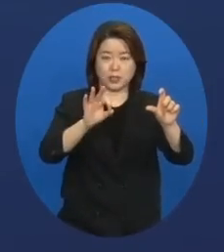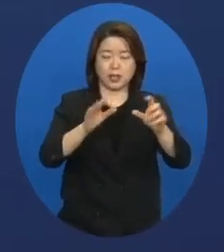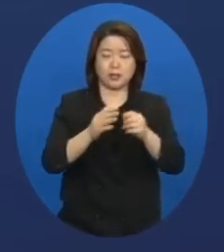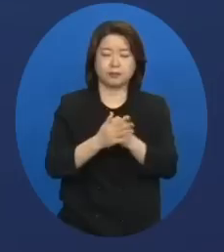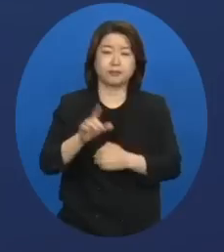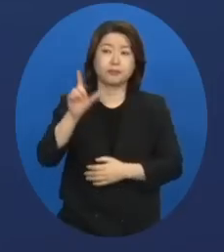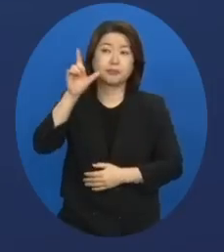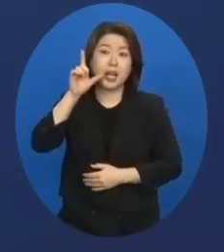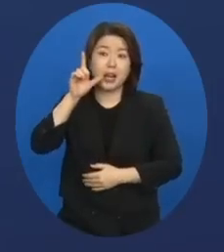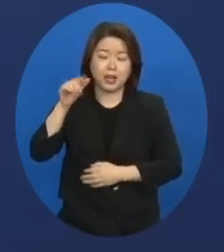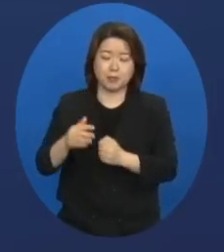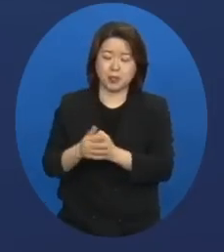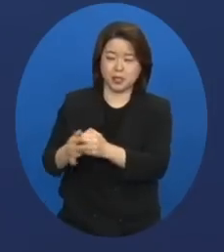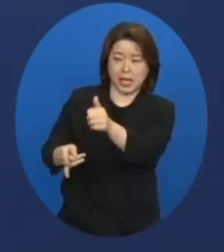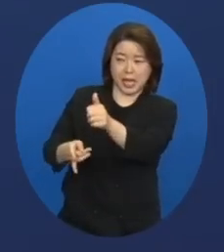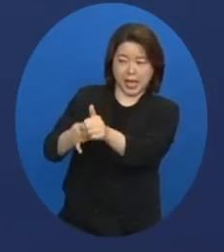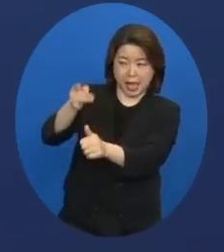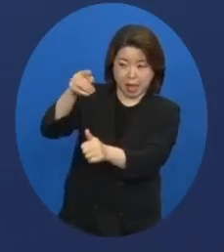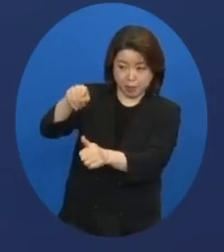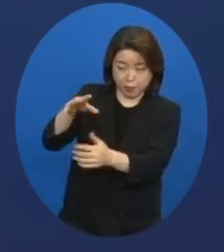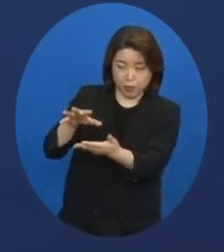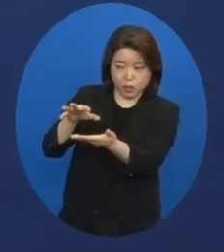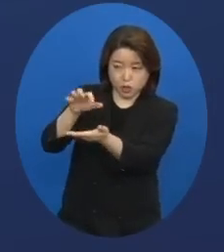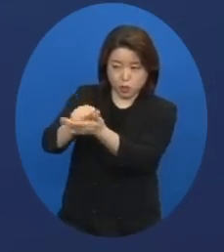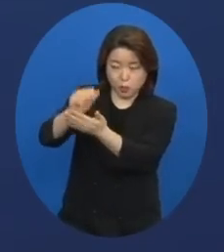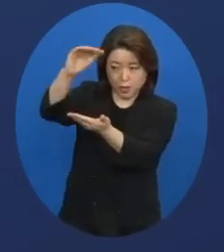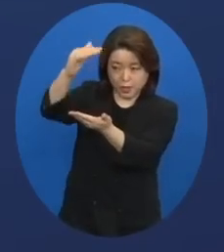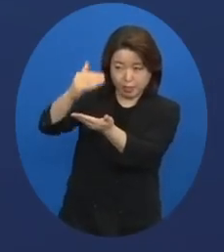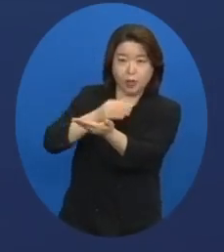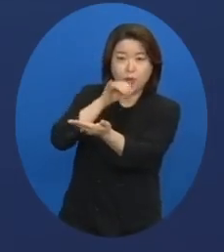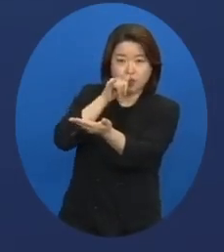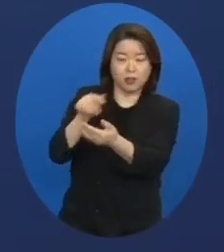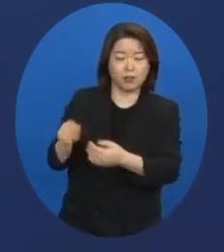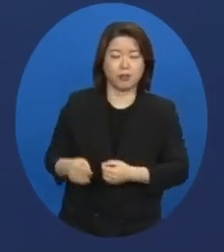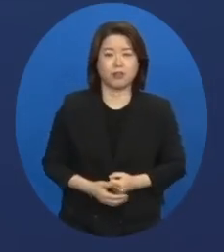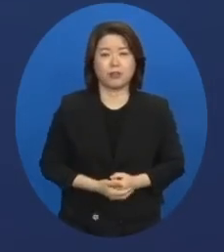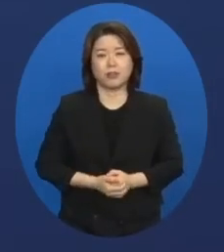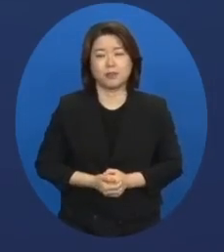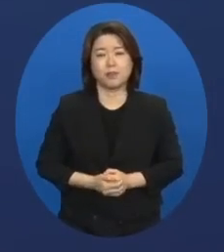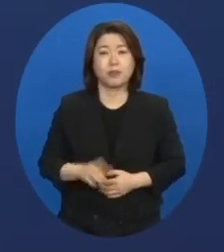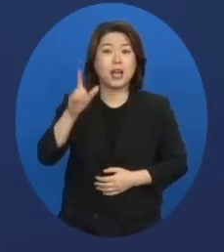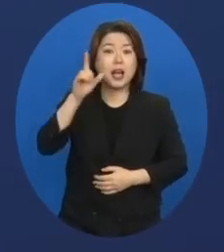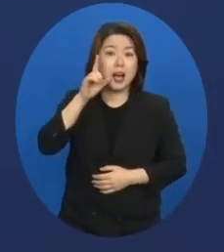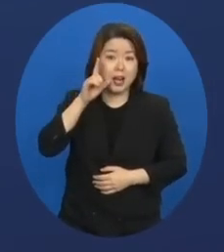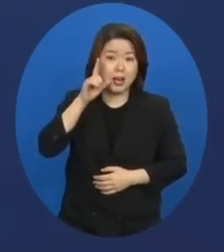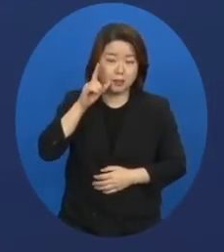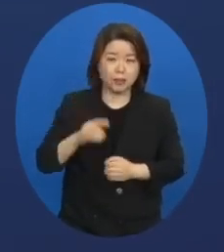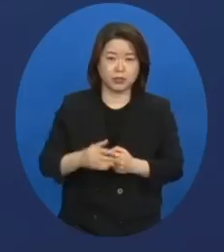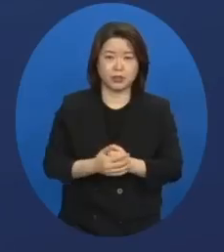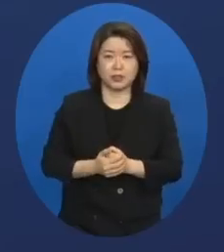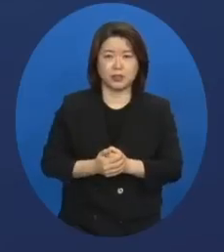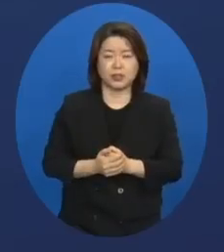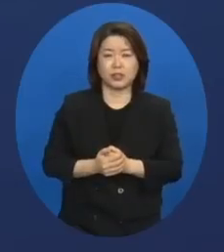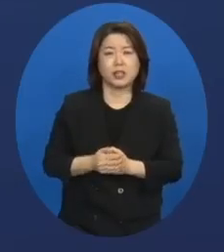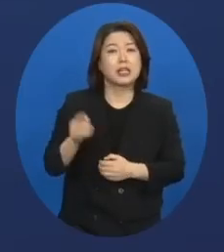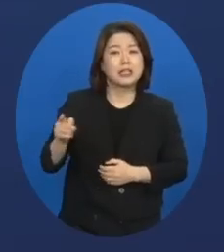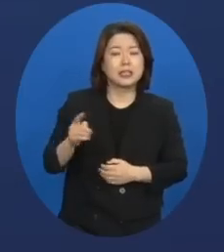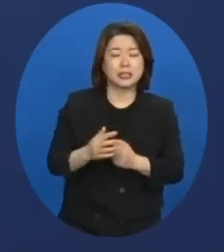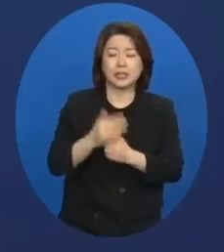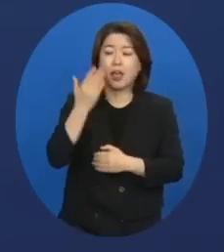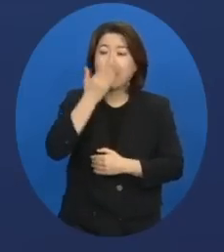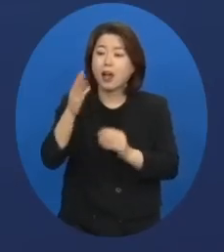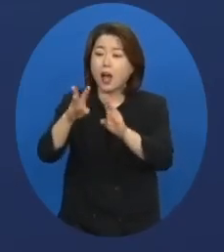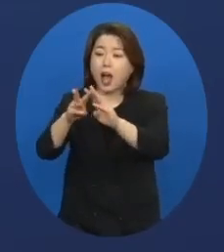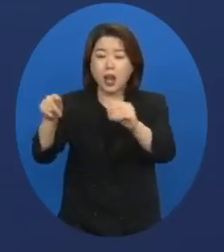갈렙이 헤브론을 정복하는 기사가 나옵니다만 갈렙은 이 가나안